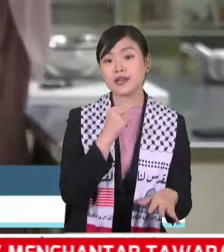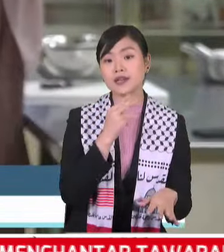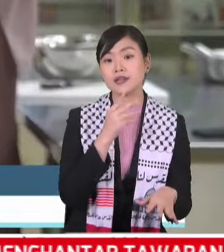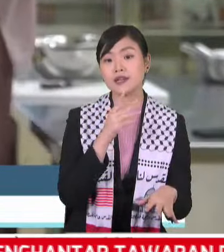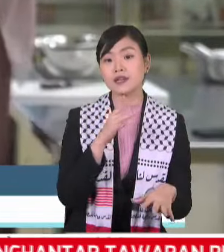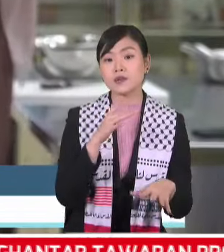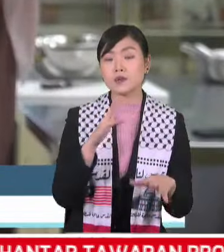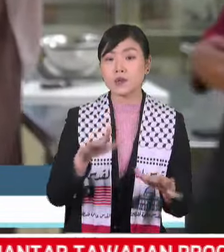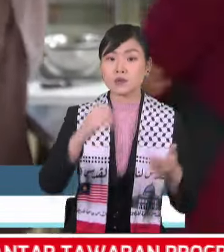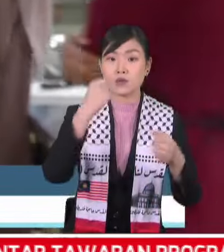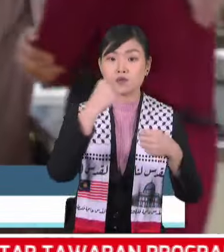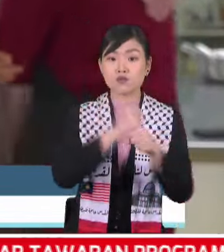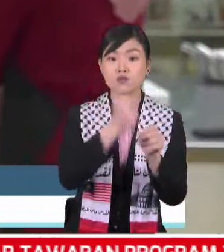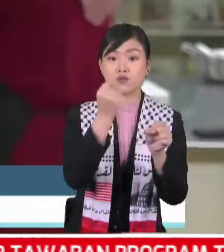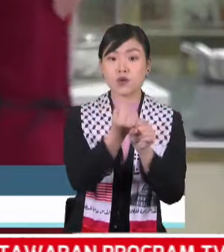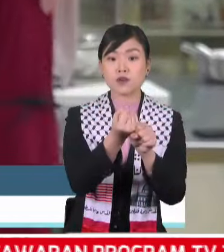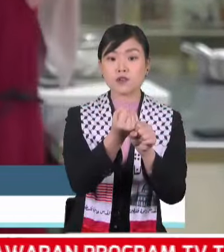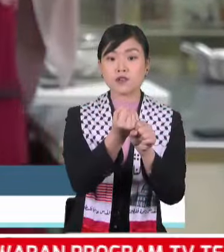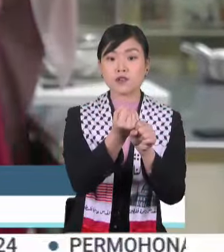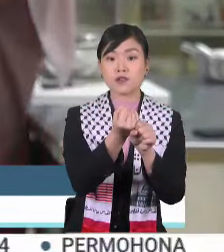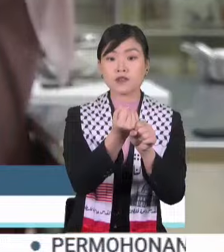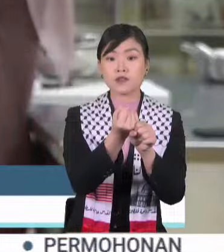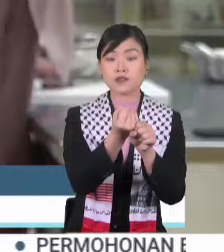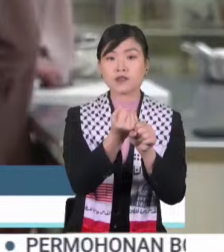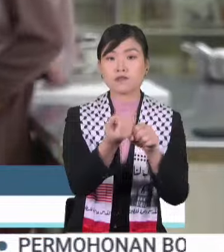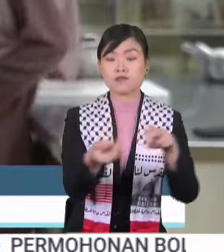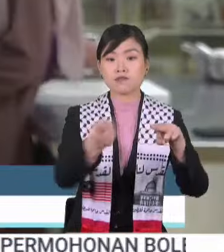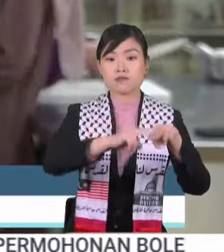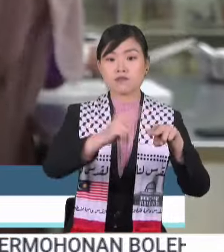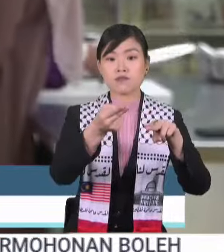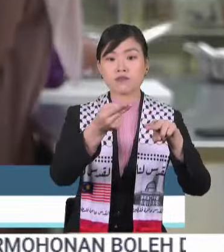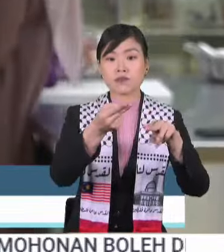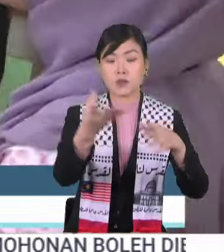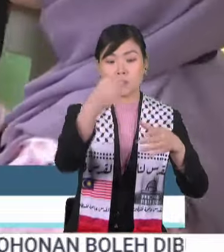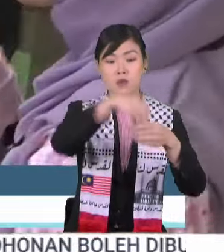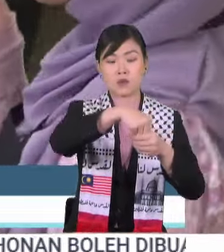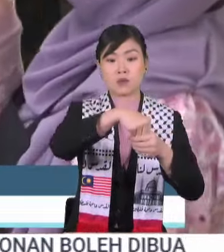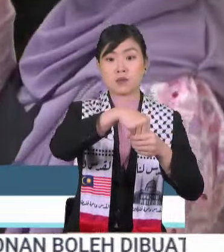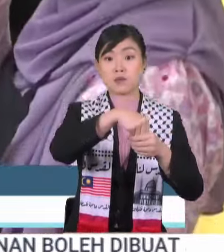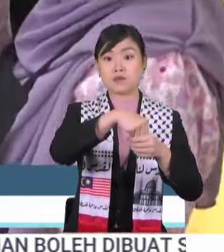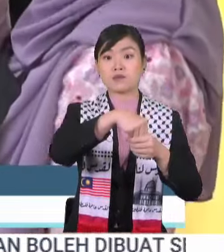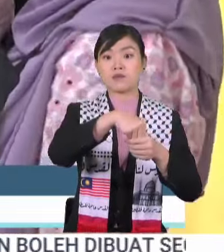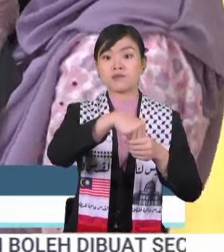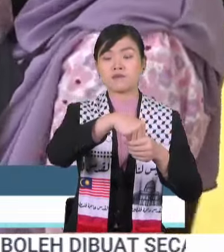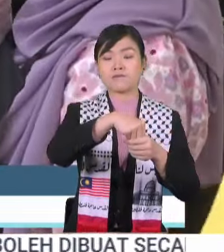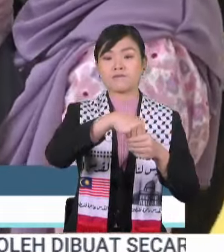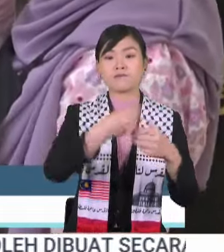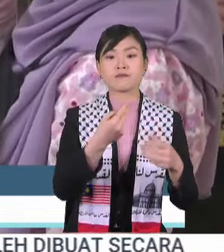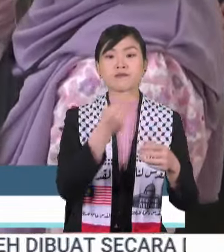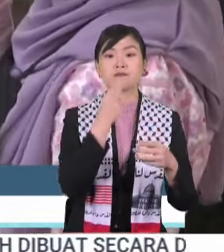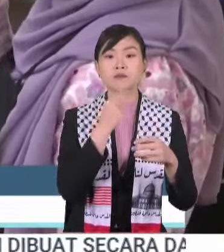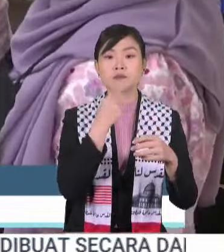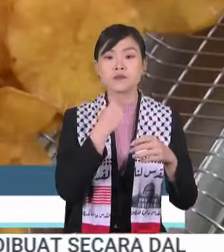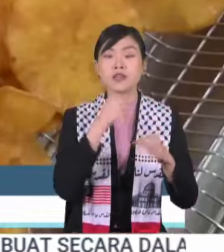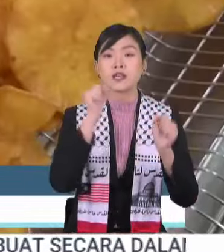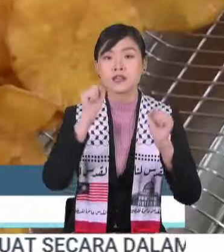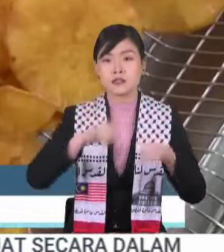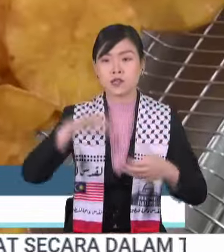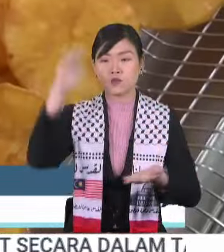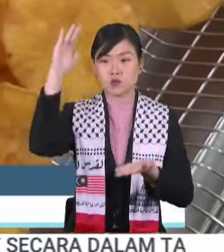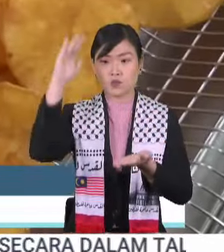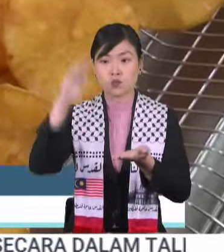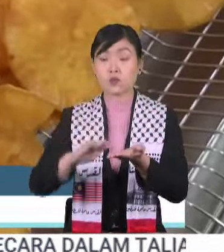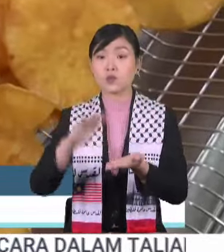bila kita membuat penambahan ubi ubi kelidik dalam formulasi mereka berjaya mengurangkan